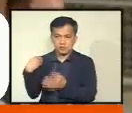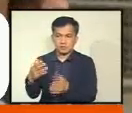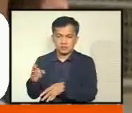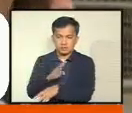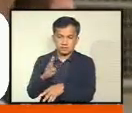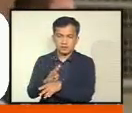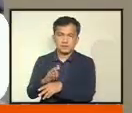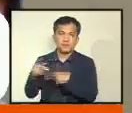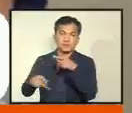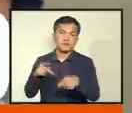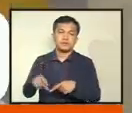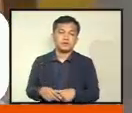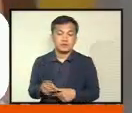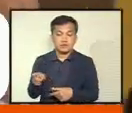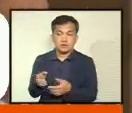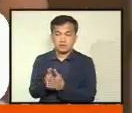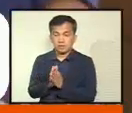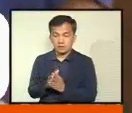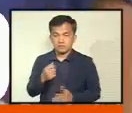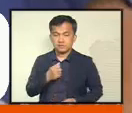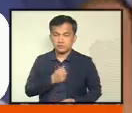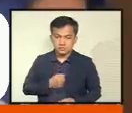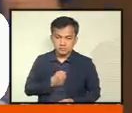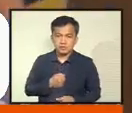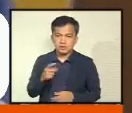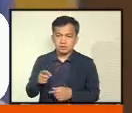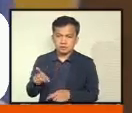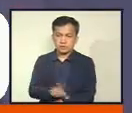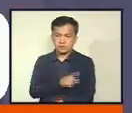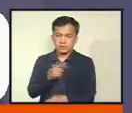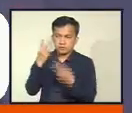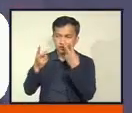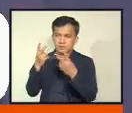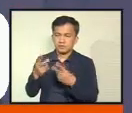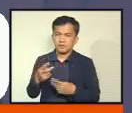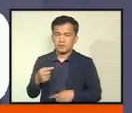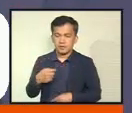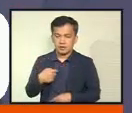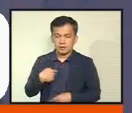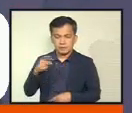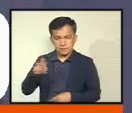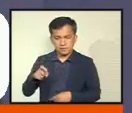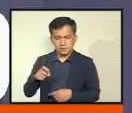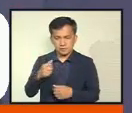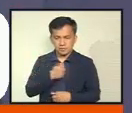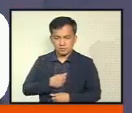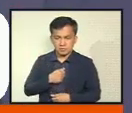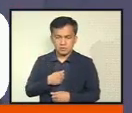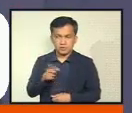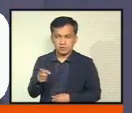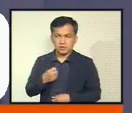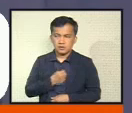at sa mga residente. Humingi rin siya ng tawad sa natagalang pagbisita. I must apologize. I am